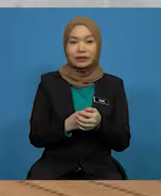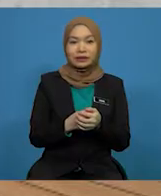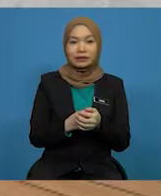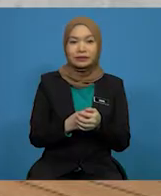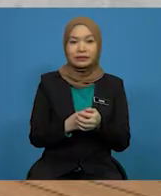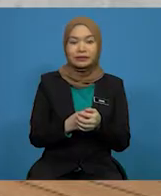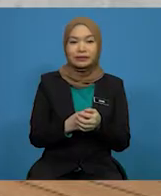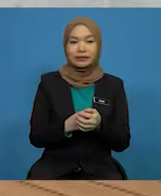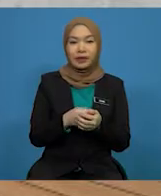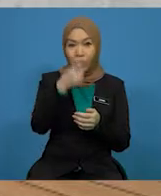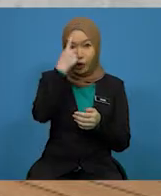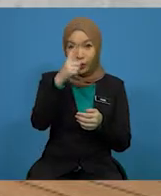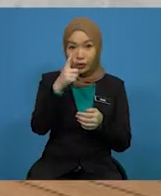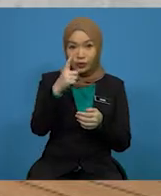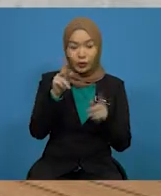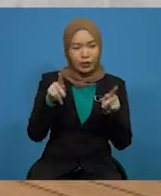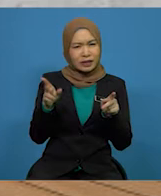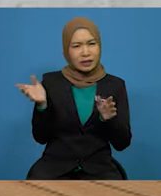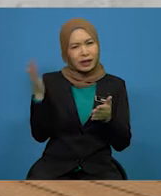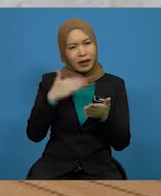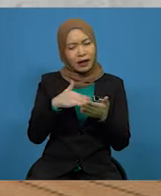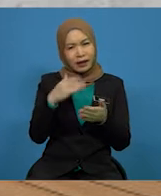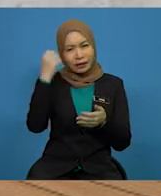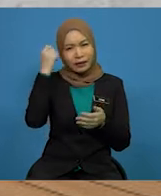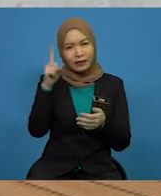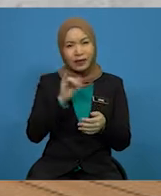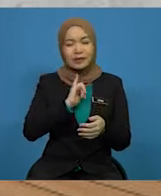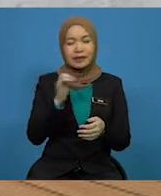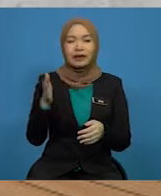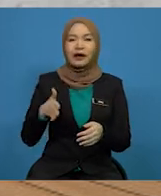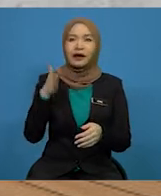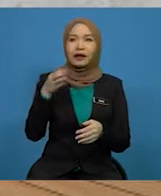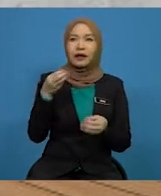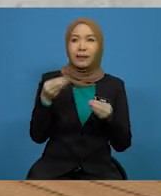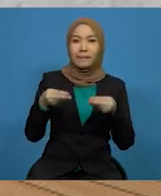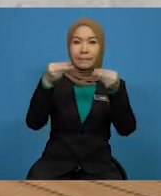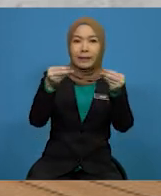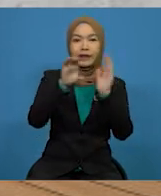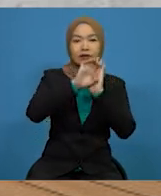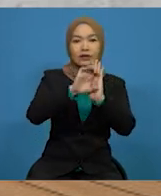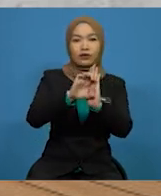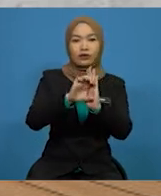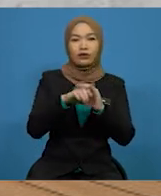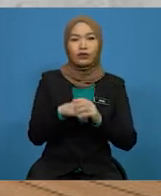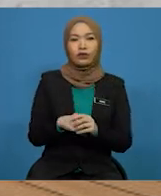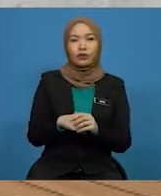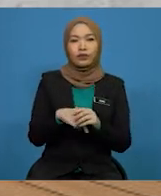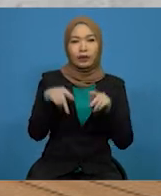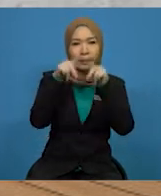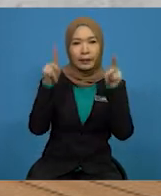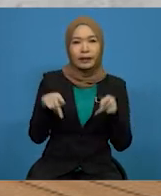lagi pemahaman para pelajar, saya akan membincangkan satu contoh soalan penilaian kendiri, iaitu